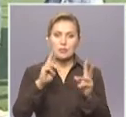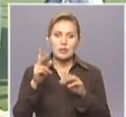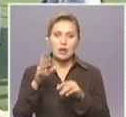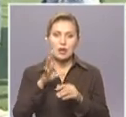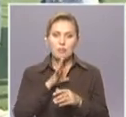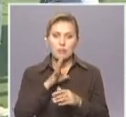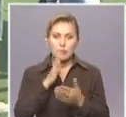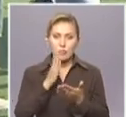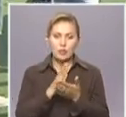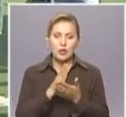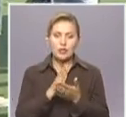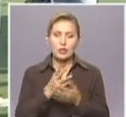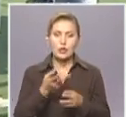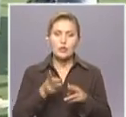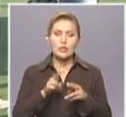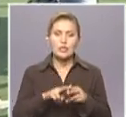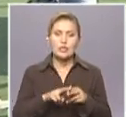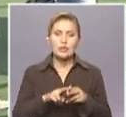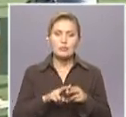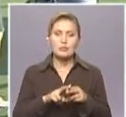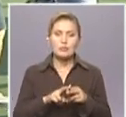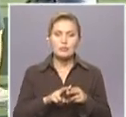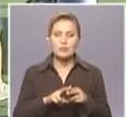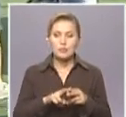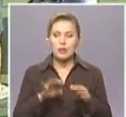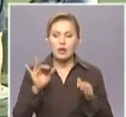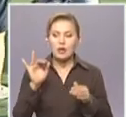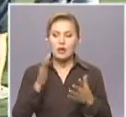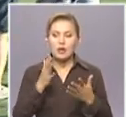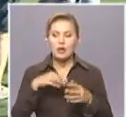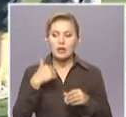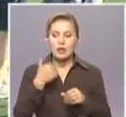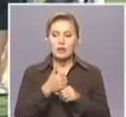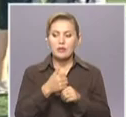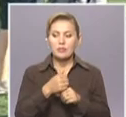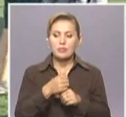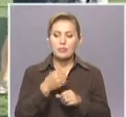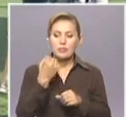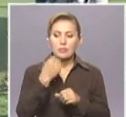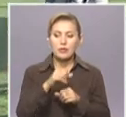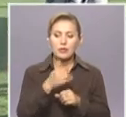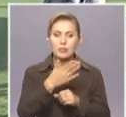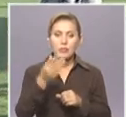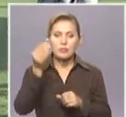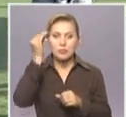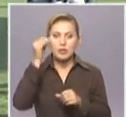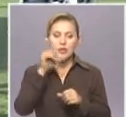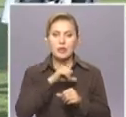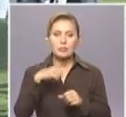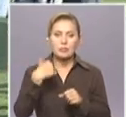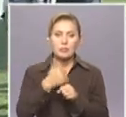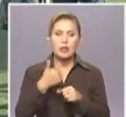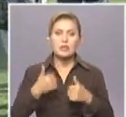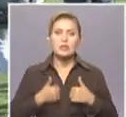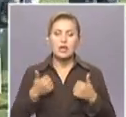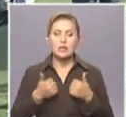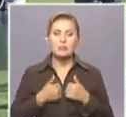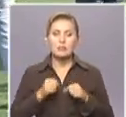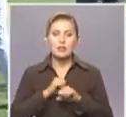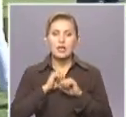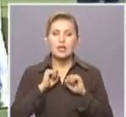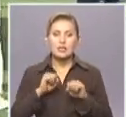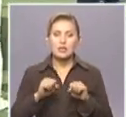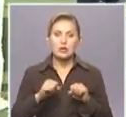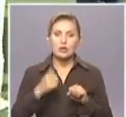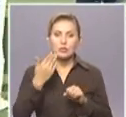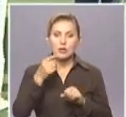болып келеді. Сондықтан қайтсек те ең бастысы жеңіс емес, менің ойымша ең бастысы талпыныс, ерлік.